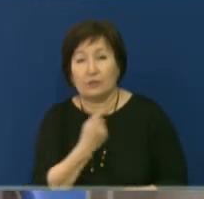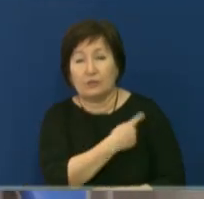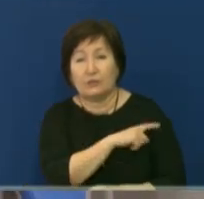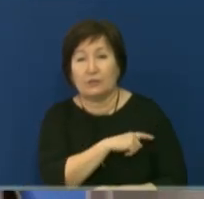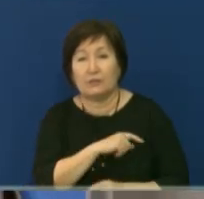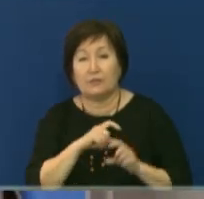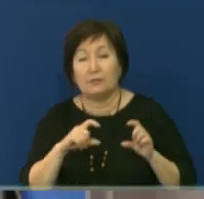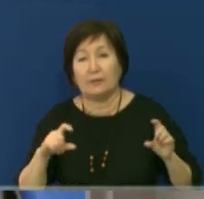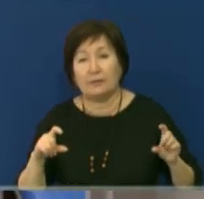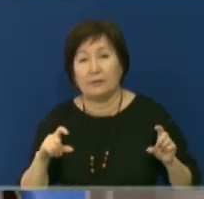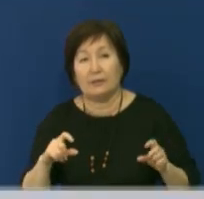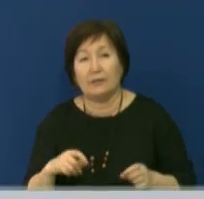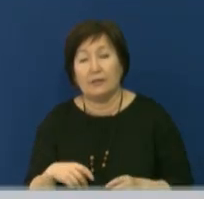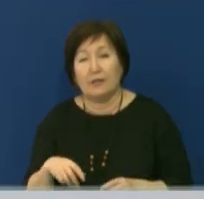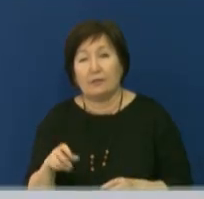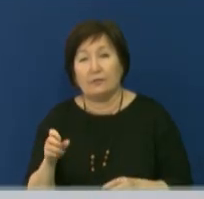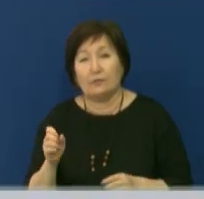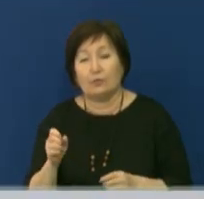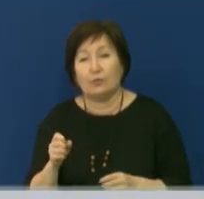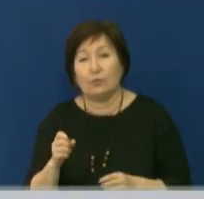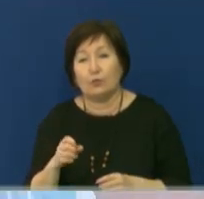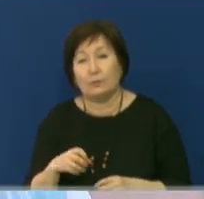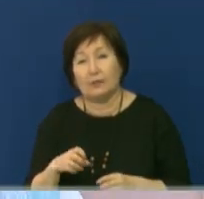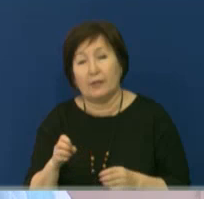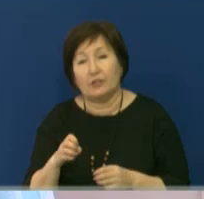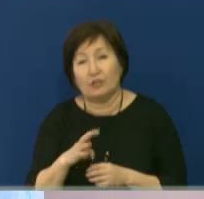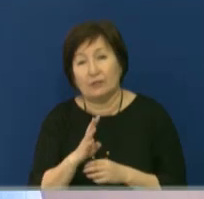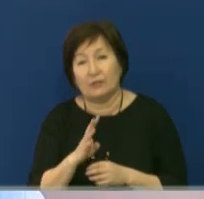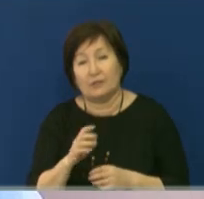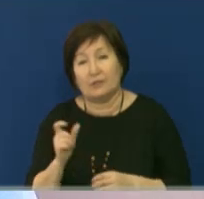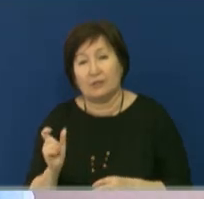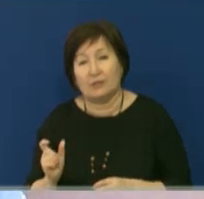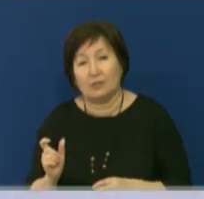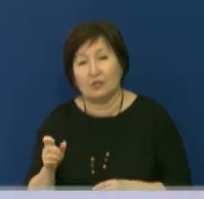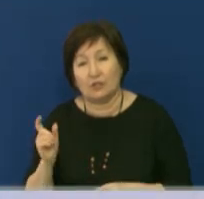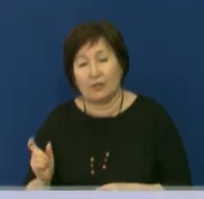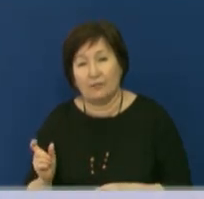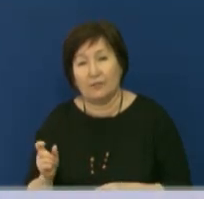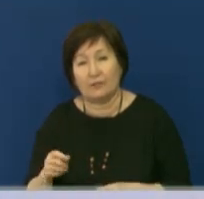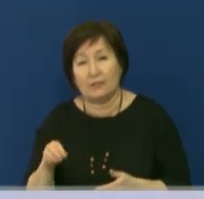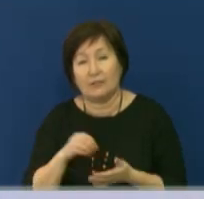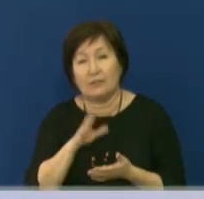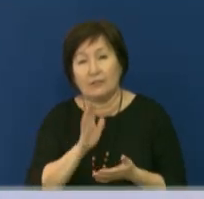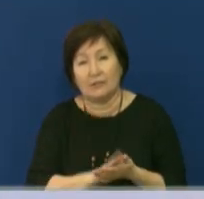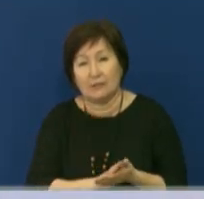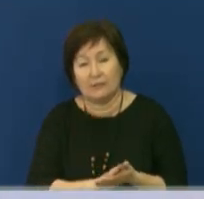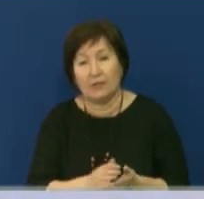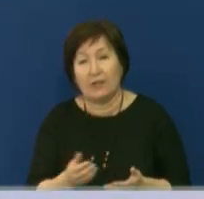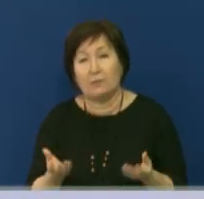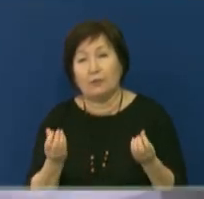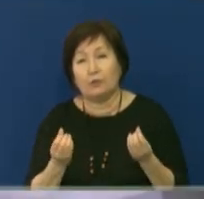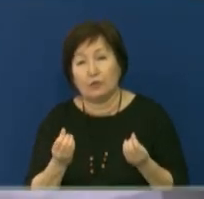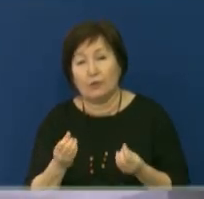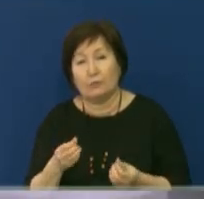жәрдем емханасына 14090 адам тіркелген. Емханада тіркелгендерге Спутник V, Казвак және Синофарм